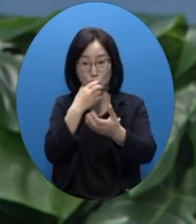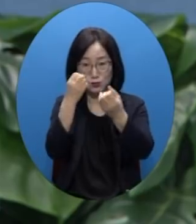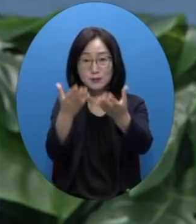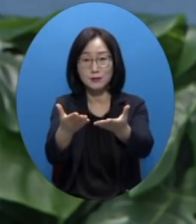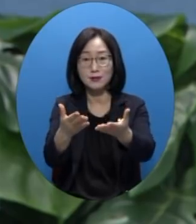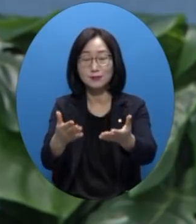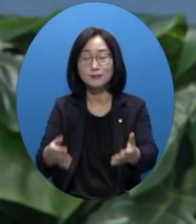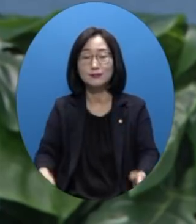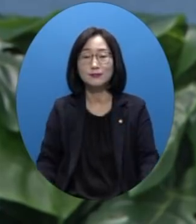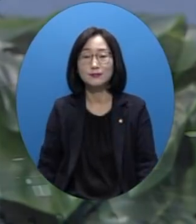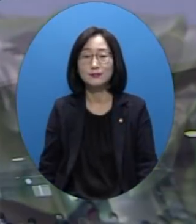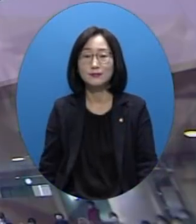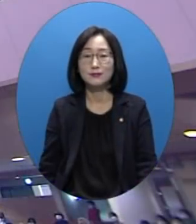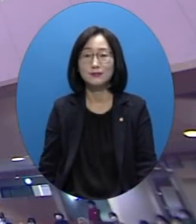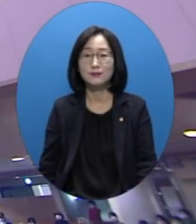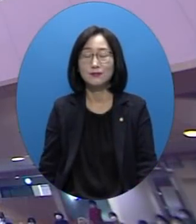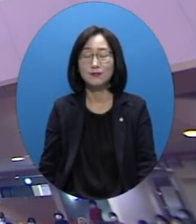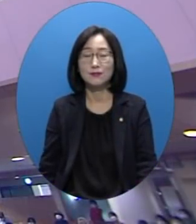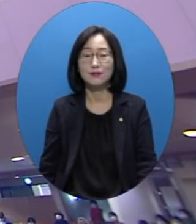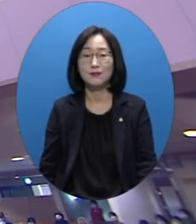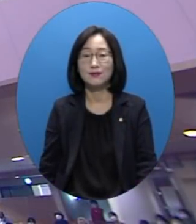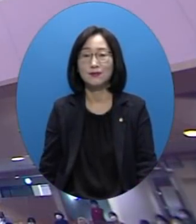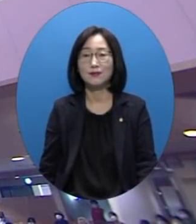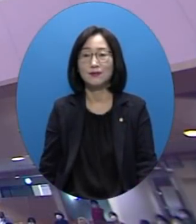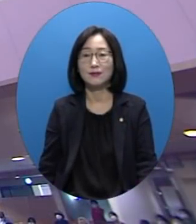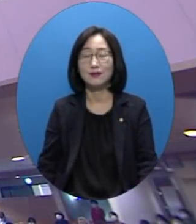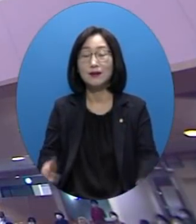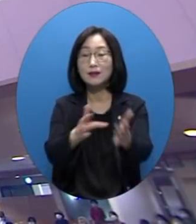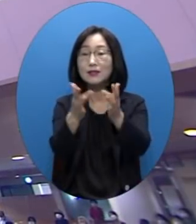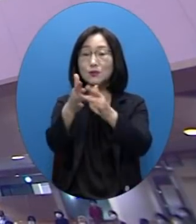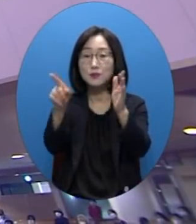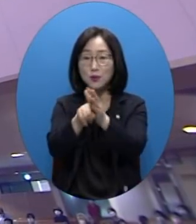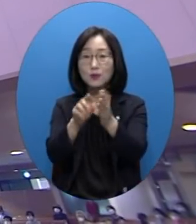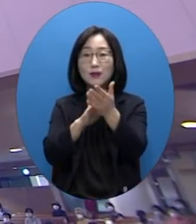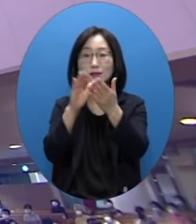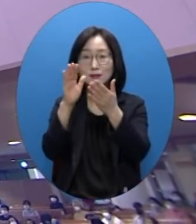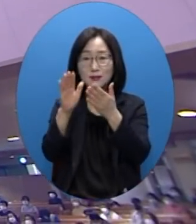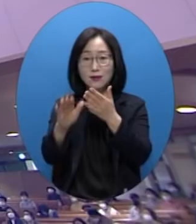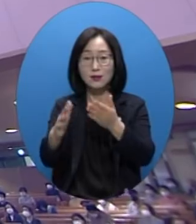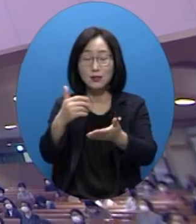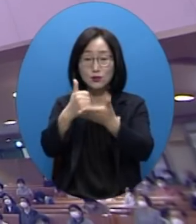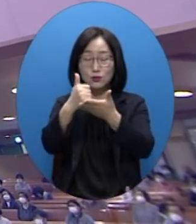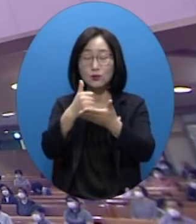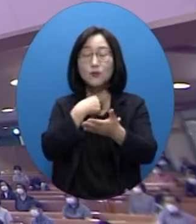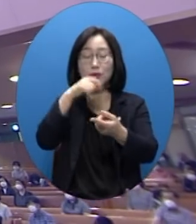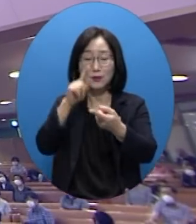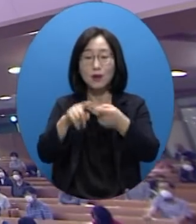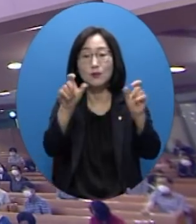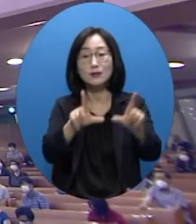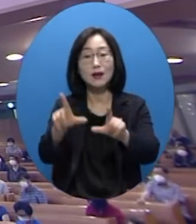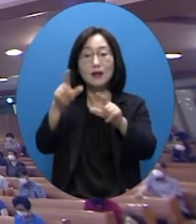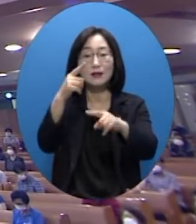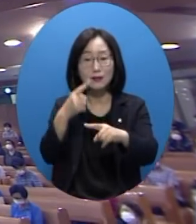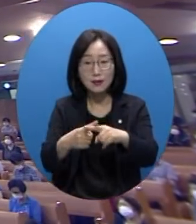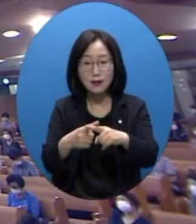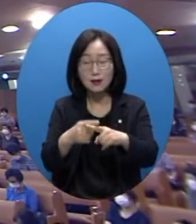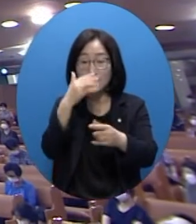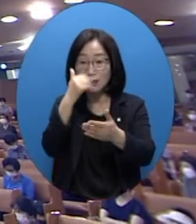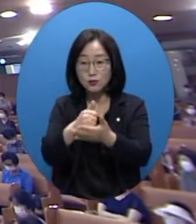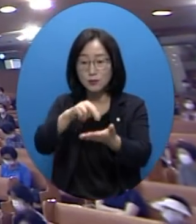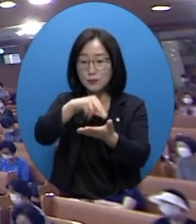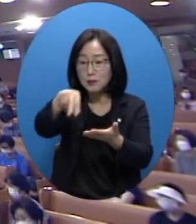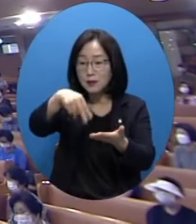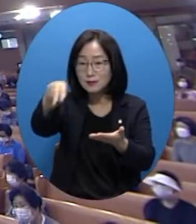축원합니다. 그런데 예수 믿고 주님 뜻 살다가 죄짓고